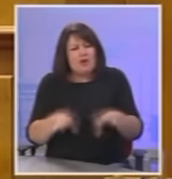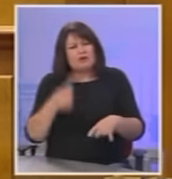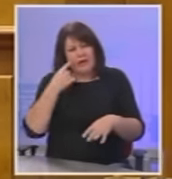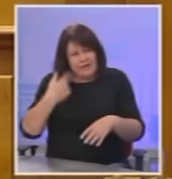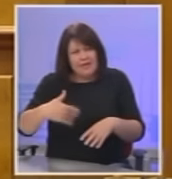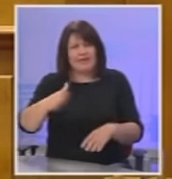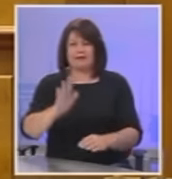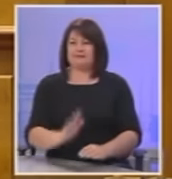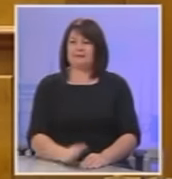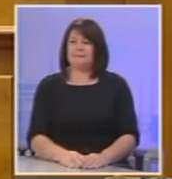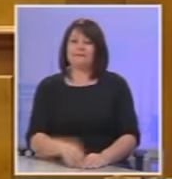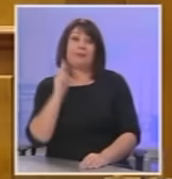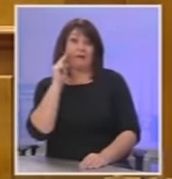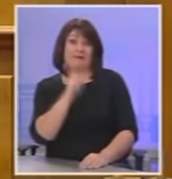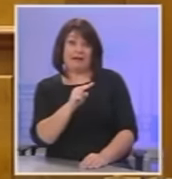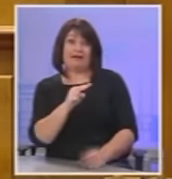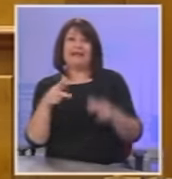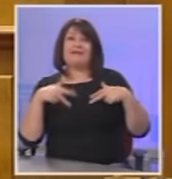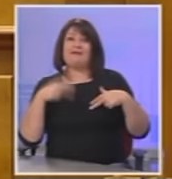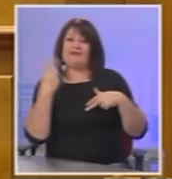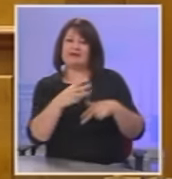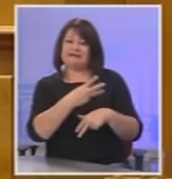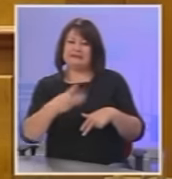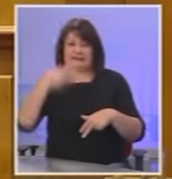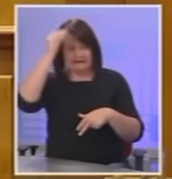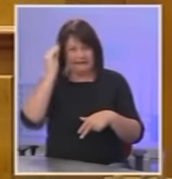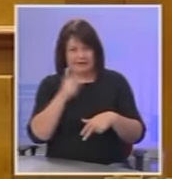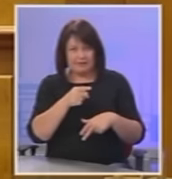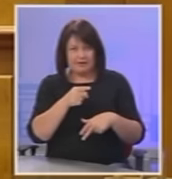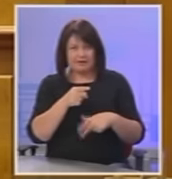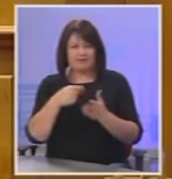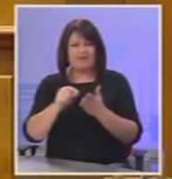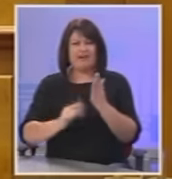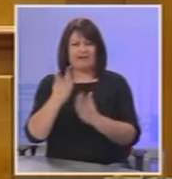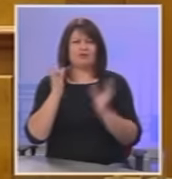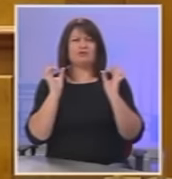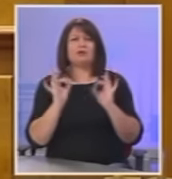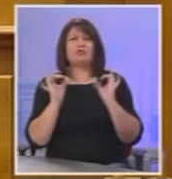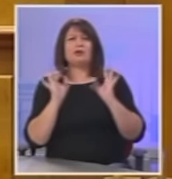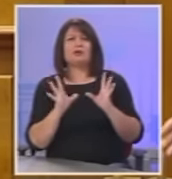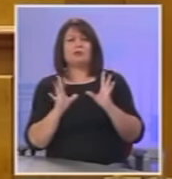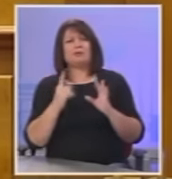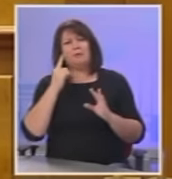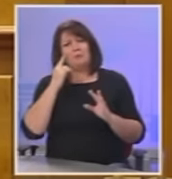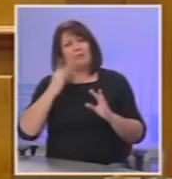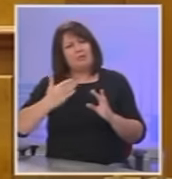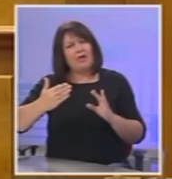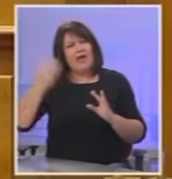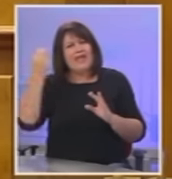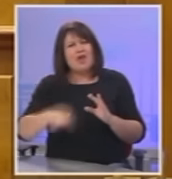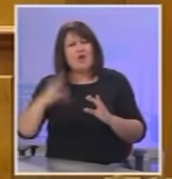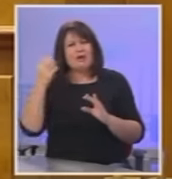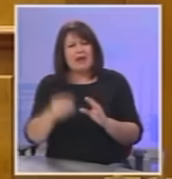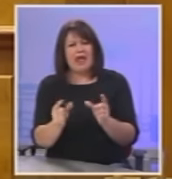Και φαίνεται μάλιστα πως ο κύριος Τσίπρας και η κυβέρνησή του όχι μόνο δεν φέρνουν καμία βελτίωση, επιφυλάσσουν αυτές τις χειρότερες